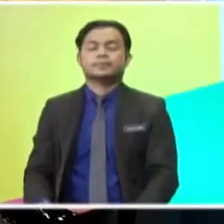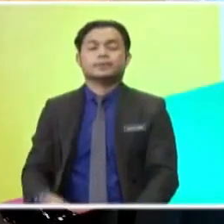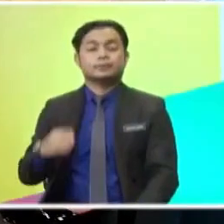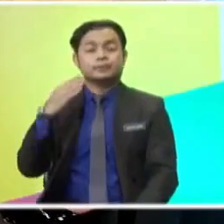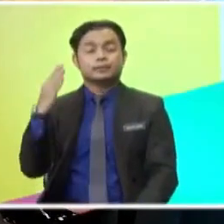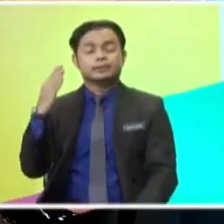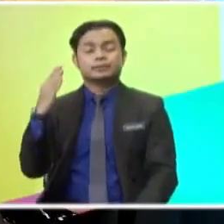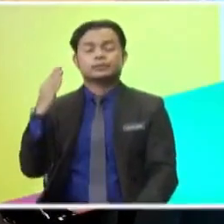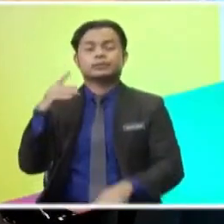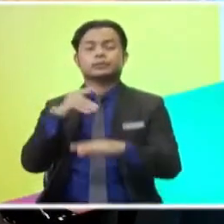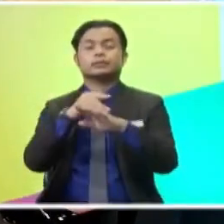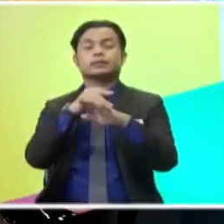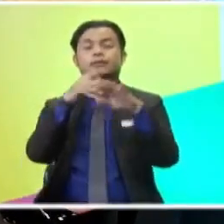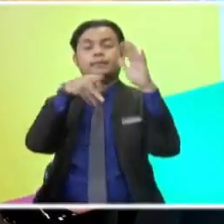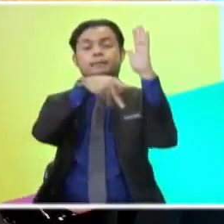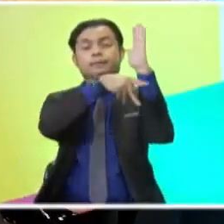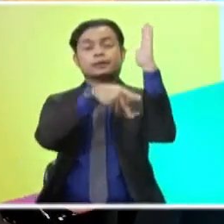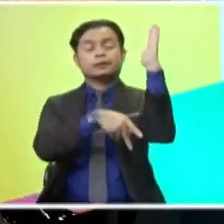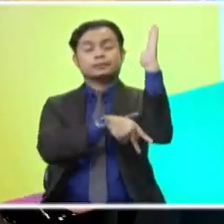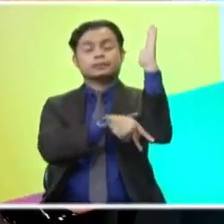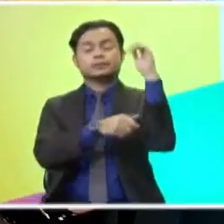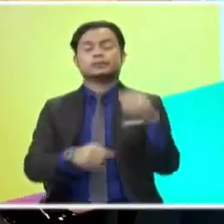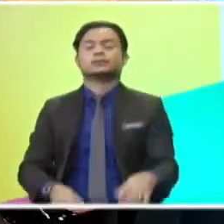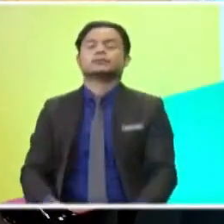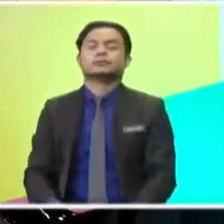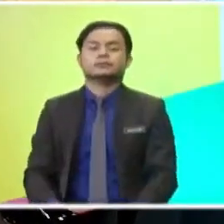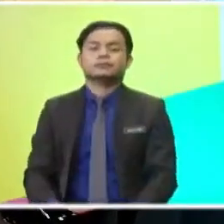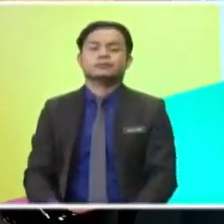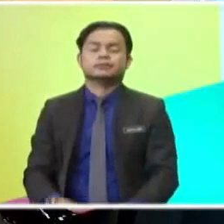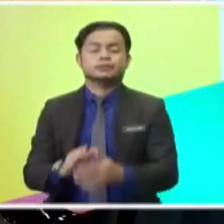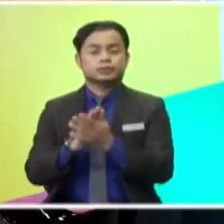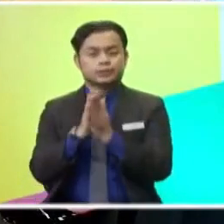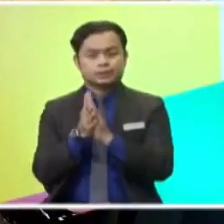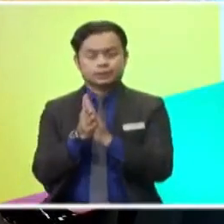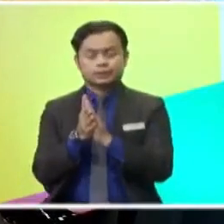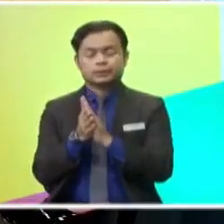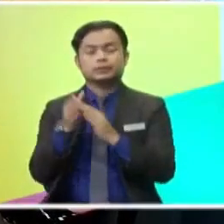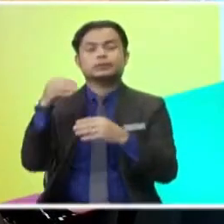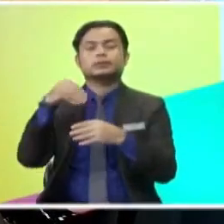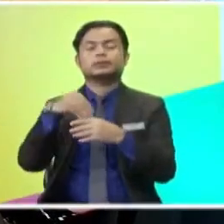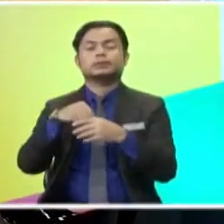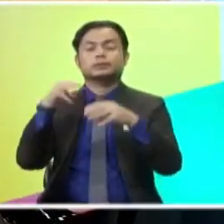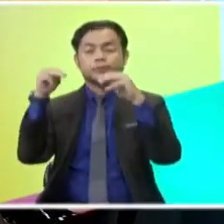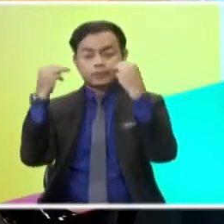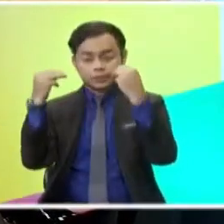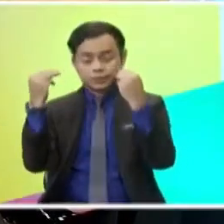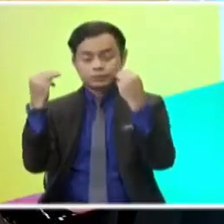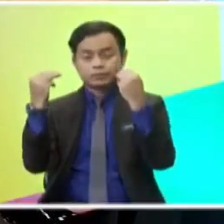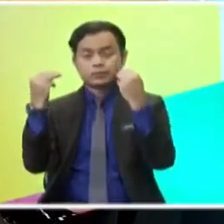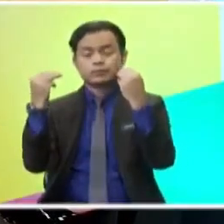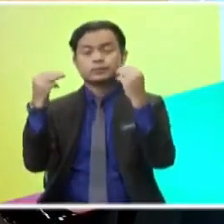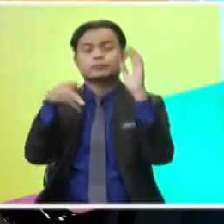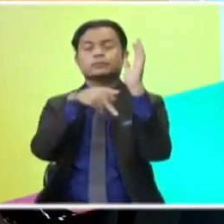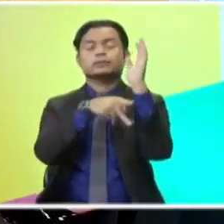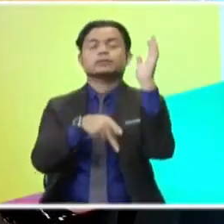Parlimen. Okey, jadi Yang di-Pertuan Agong ini, dalam persidangan Parlimen, dia berkuasa memanggil Parlimen